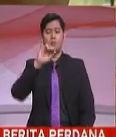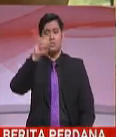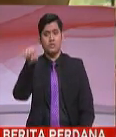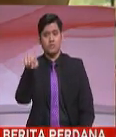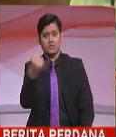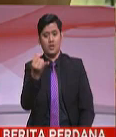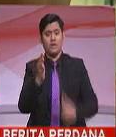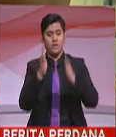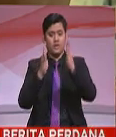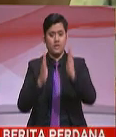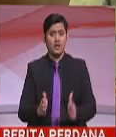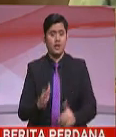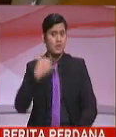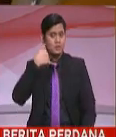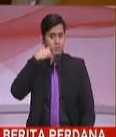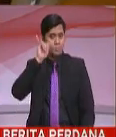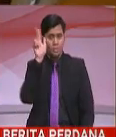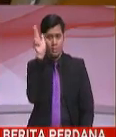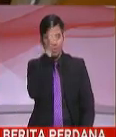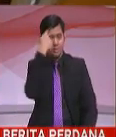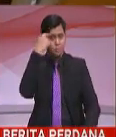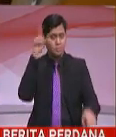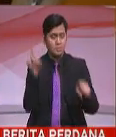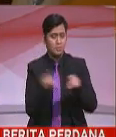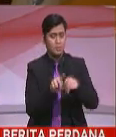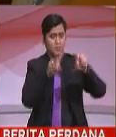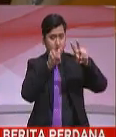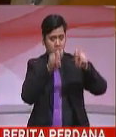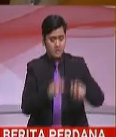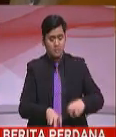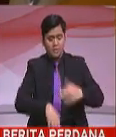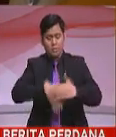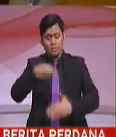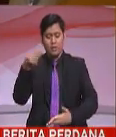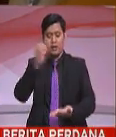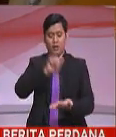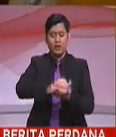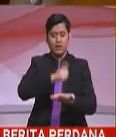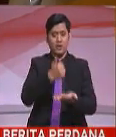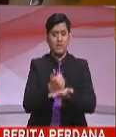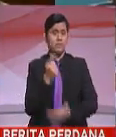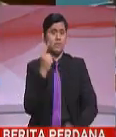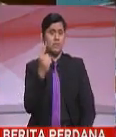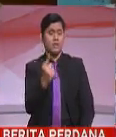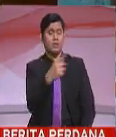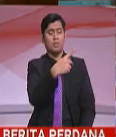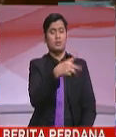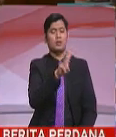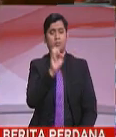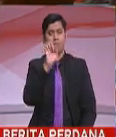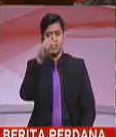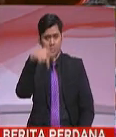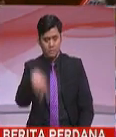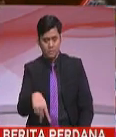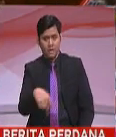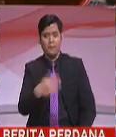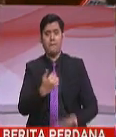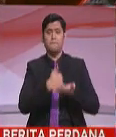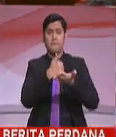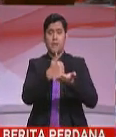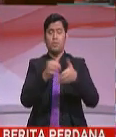orang. Semalam, kerajaan bersetuju untuk mengkaji saranan pengeluaran simpanan dalam akaun satu KWSP bagi